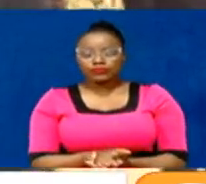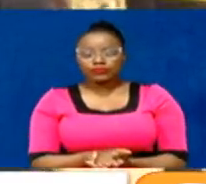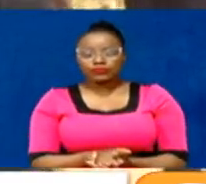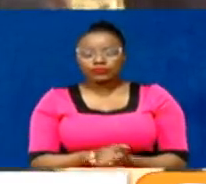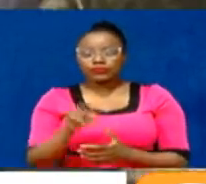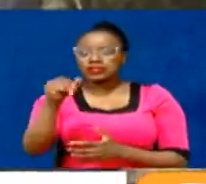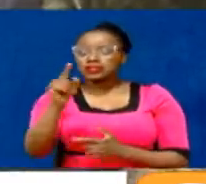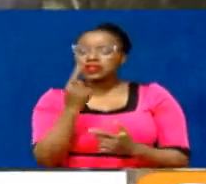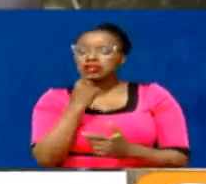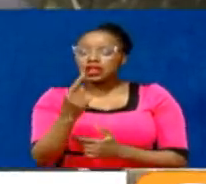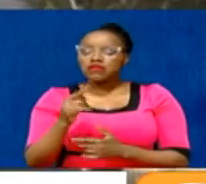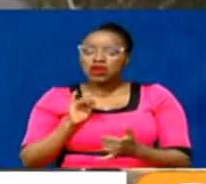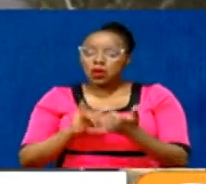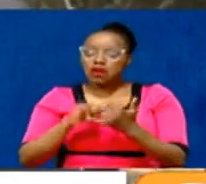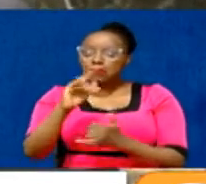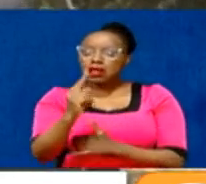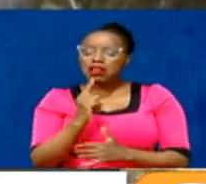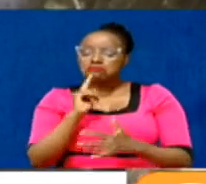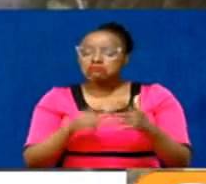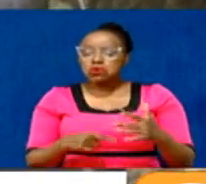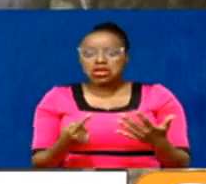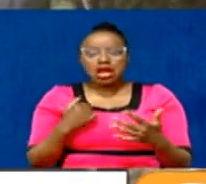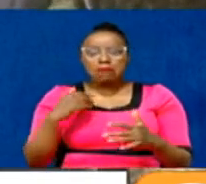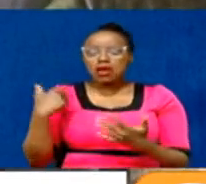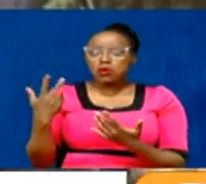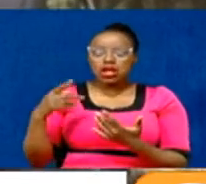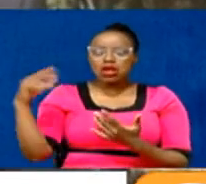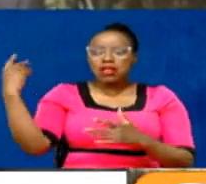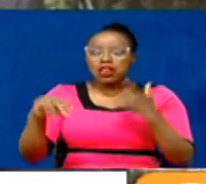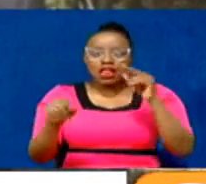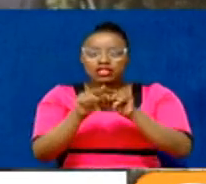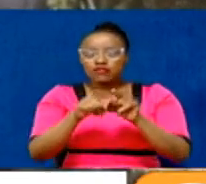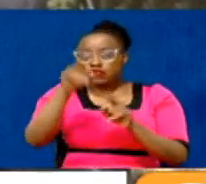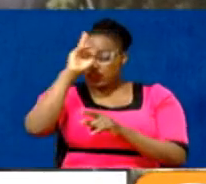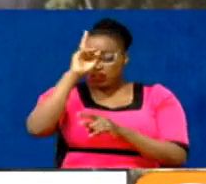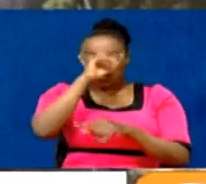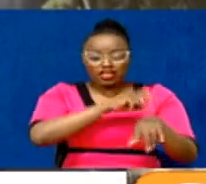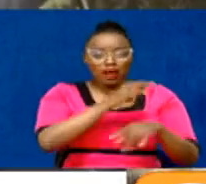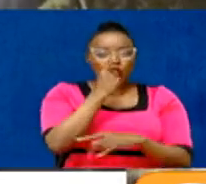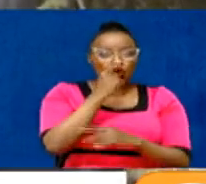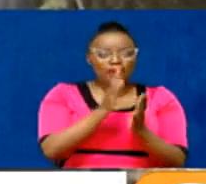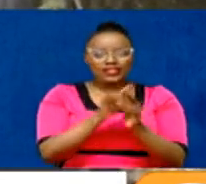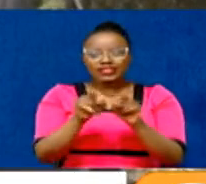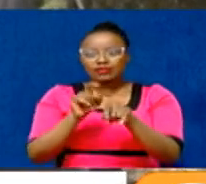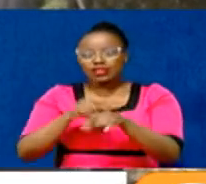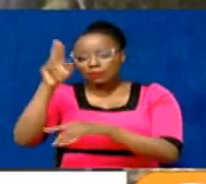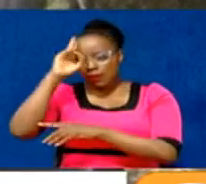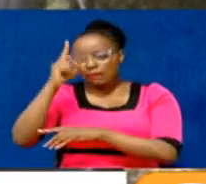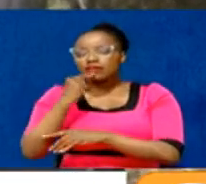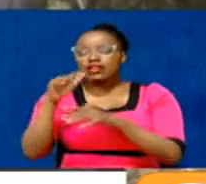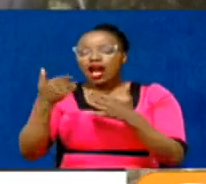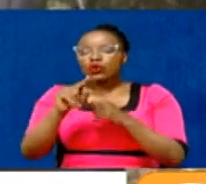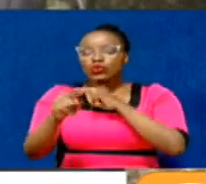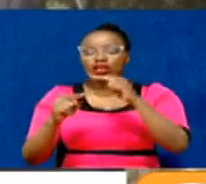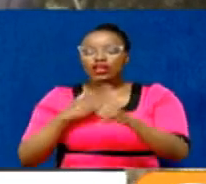Aliye mwenyewe aliongea, bibi akaeleta maneno akasema, mimi utanipiga tena mbele ya askari na unipigie nyumbani, nitasema vile uliua